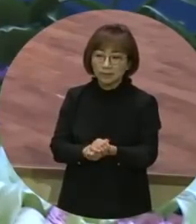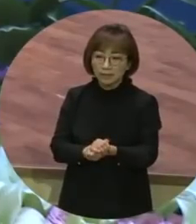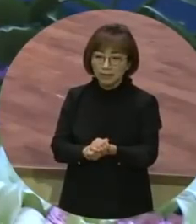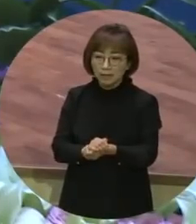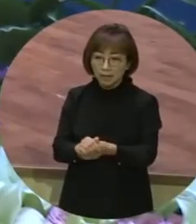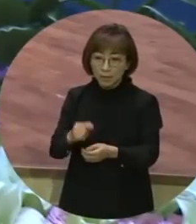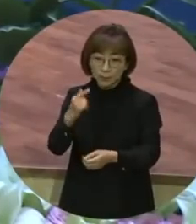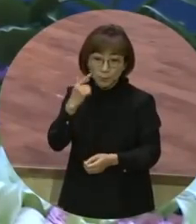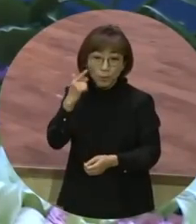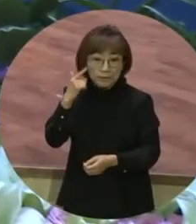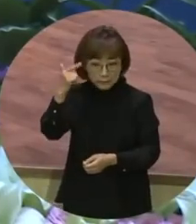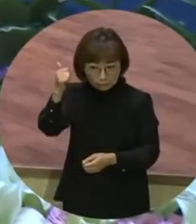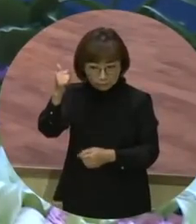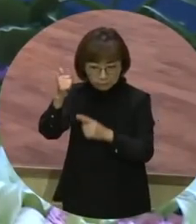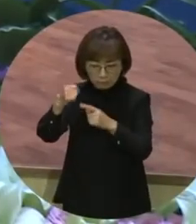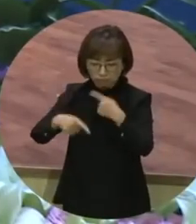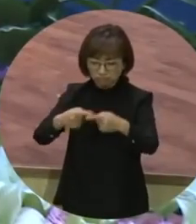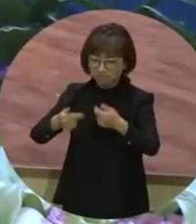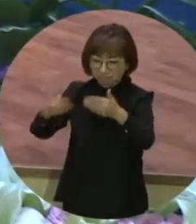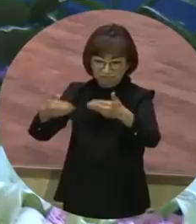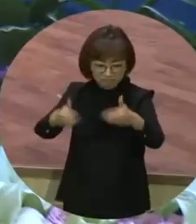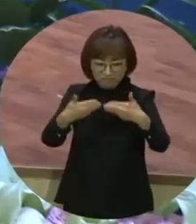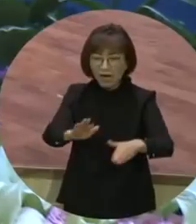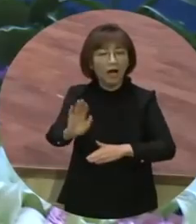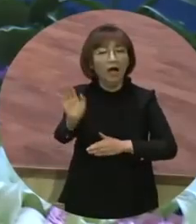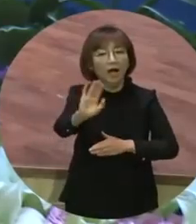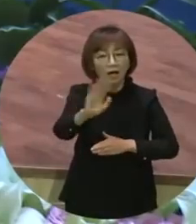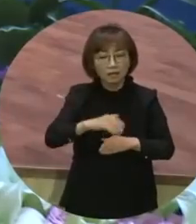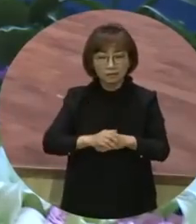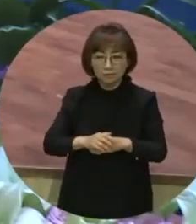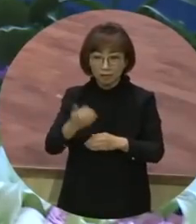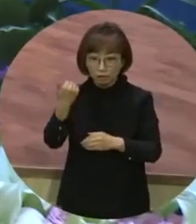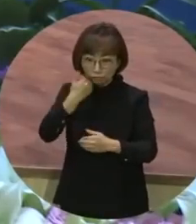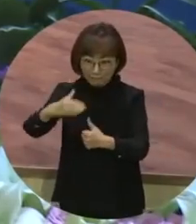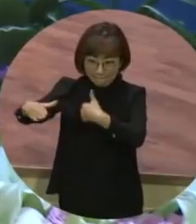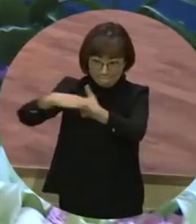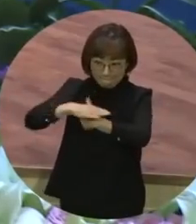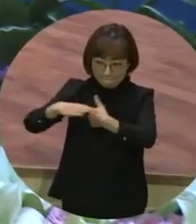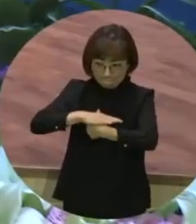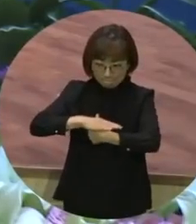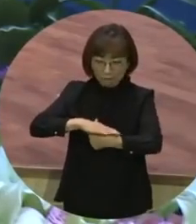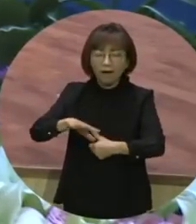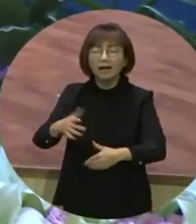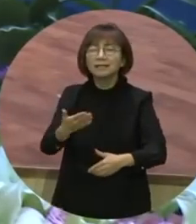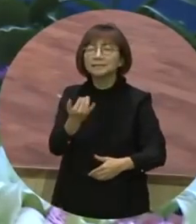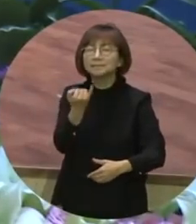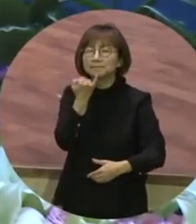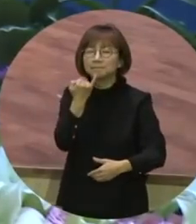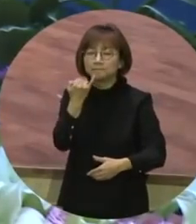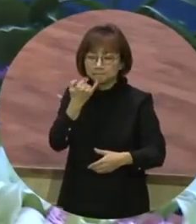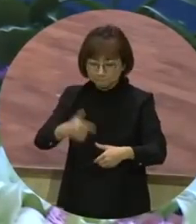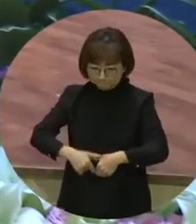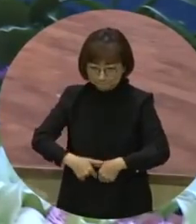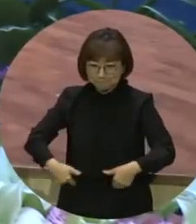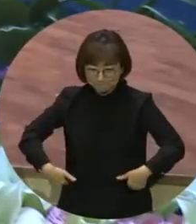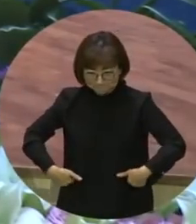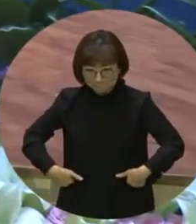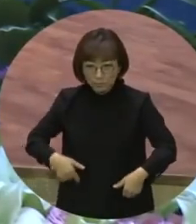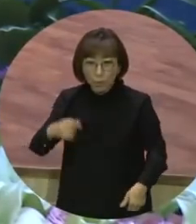하지 않습니다. 교육자들은 막 공격을 해도 듣고 그만 그냥 다 수용합니다. 왜? 주님 대신